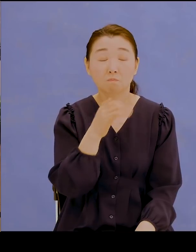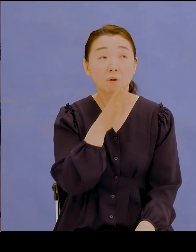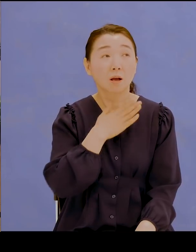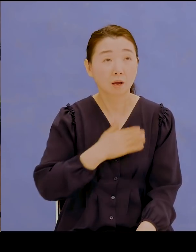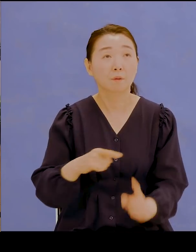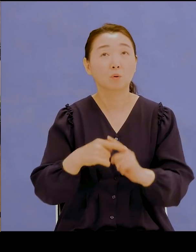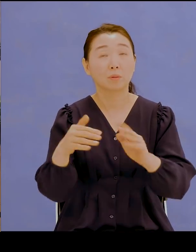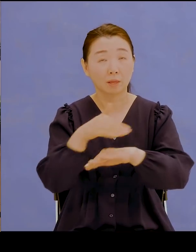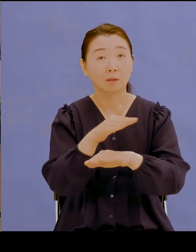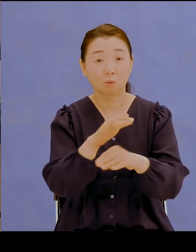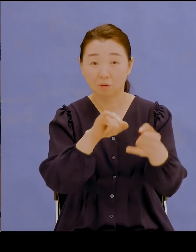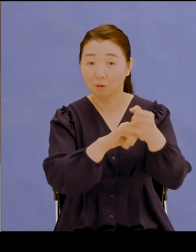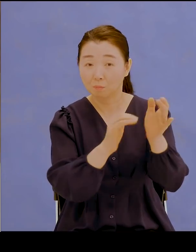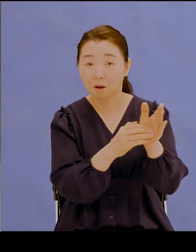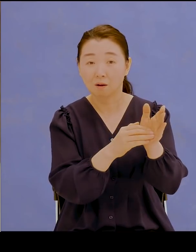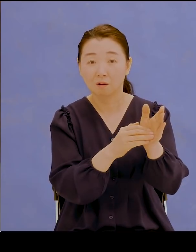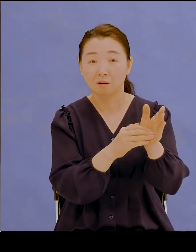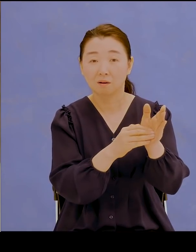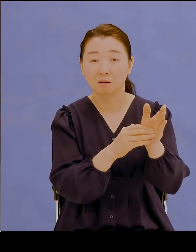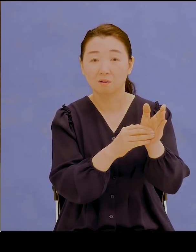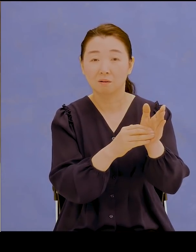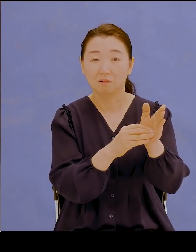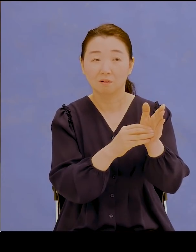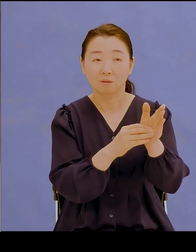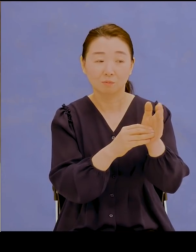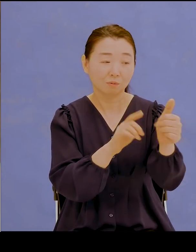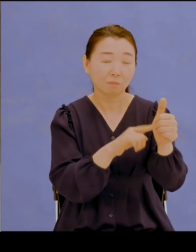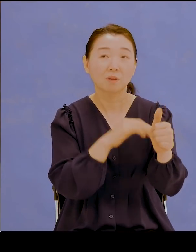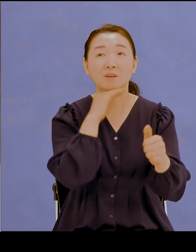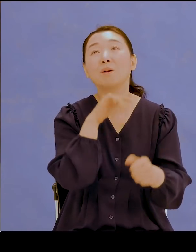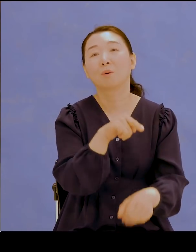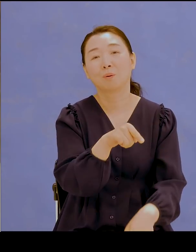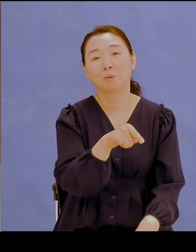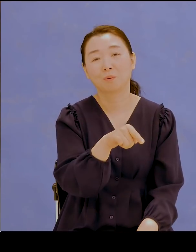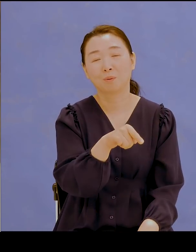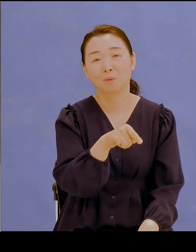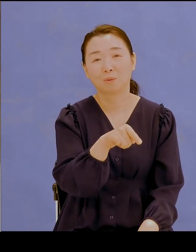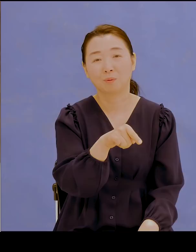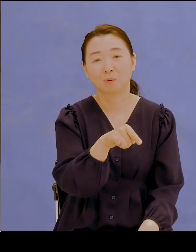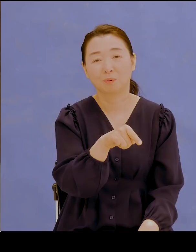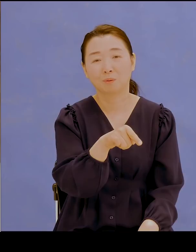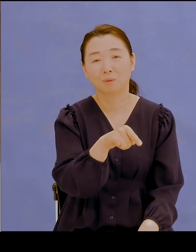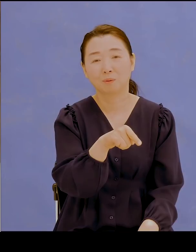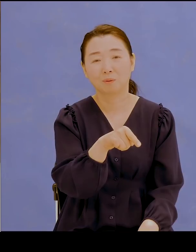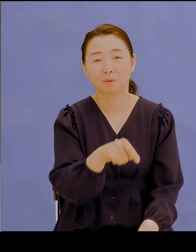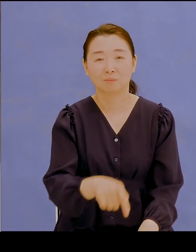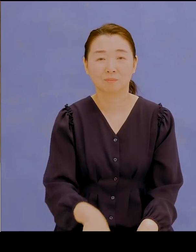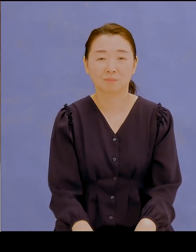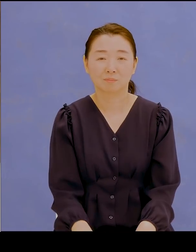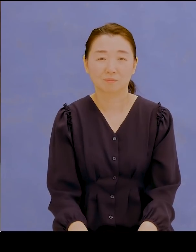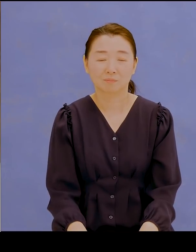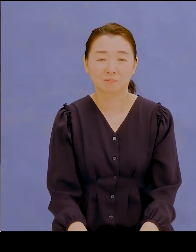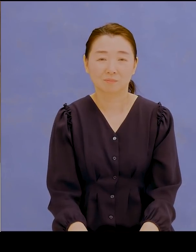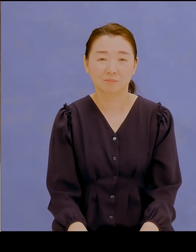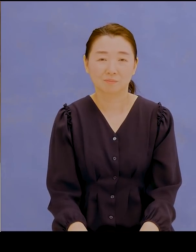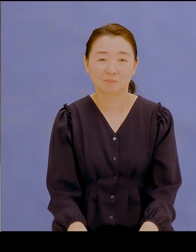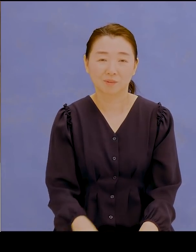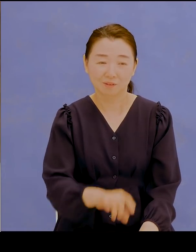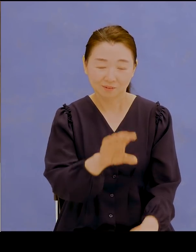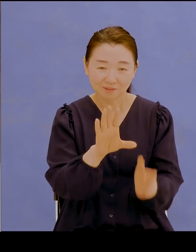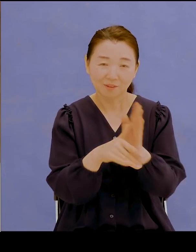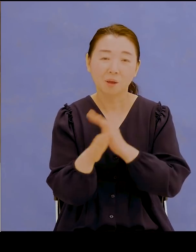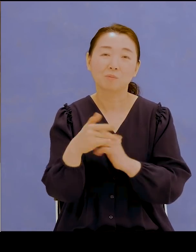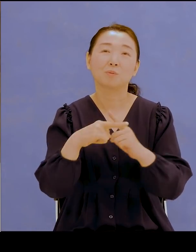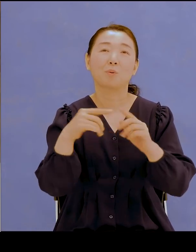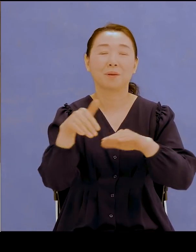따라가겠다고 그랬대요. 자기도 모르게. 그랬더니 여지없이 그분이 거기서 또 기다리셨나 봐요. 예. 교회 앞에서 약속한 대로. 그래서